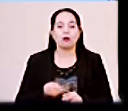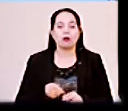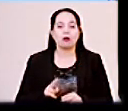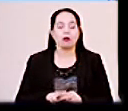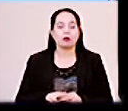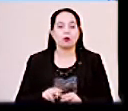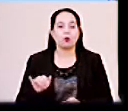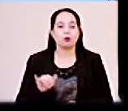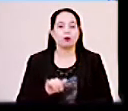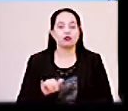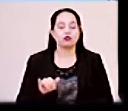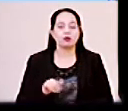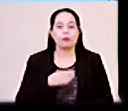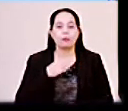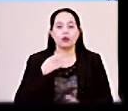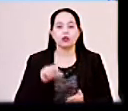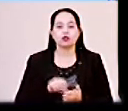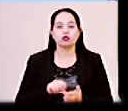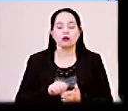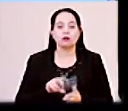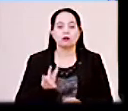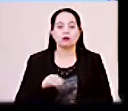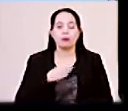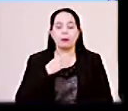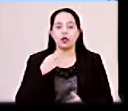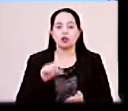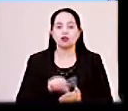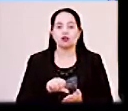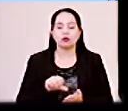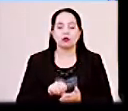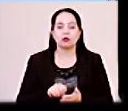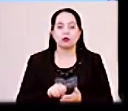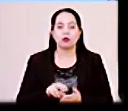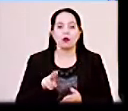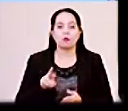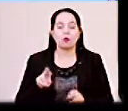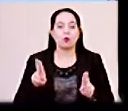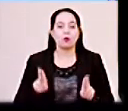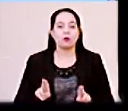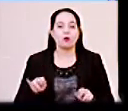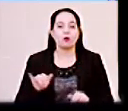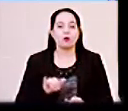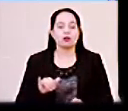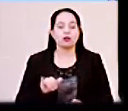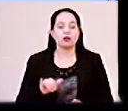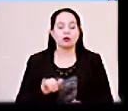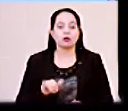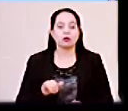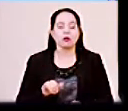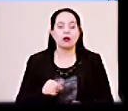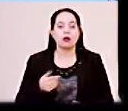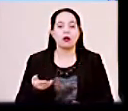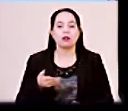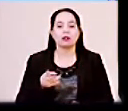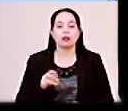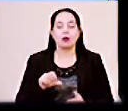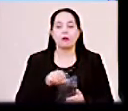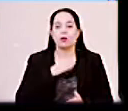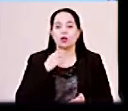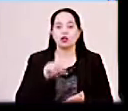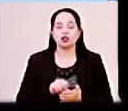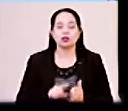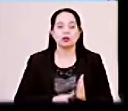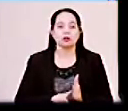это умножение многочлена на многочлен. По правилу умножения многочлена на многочлен